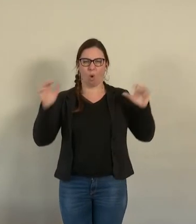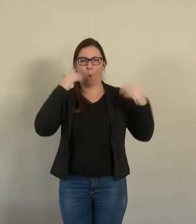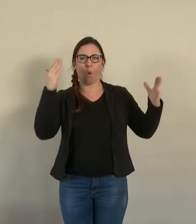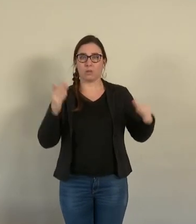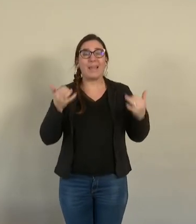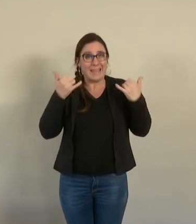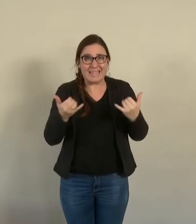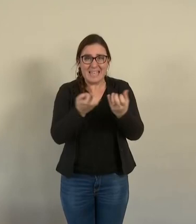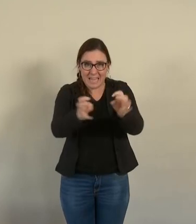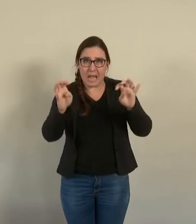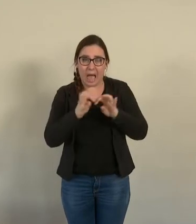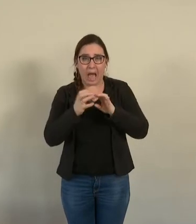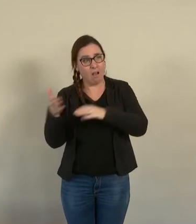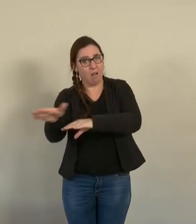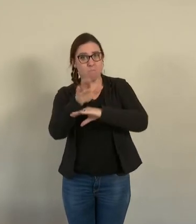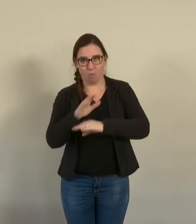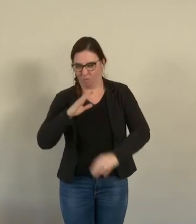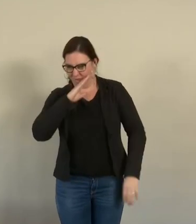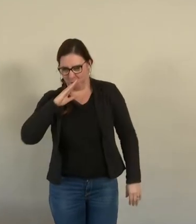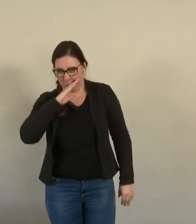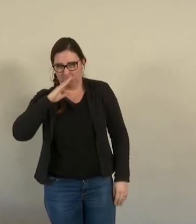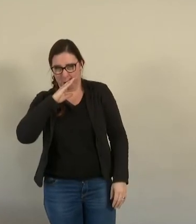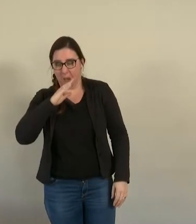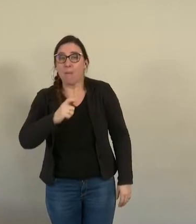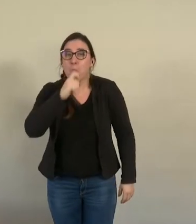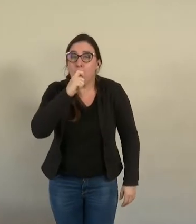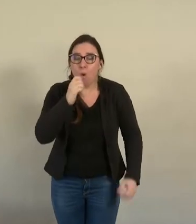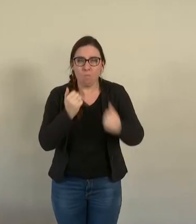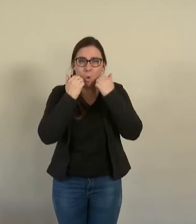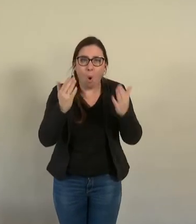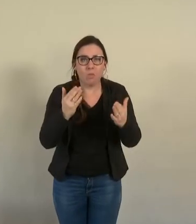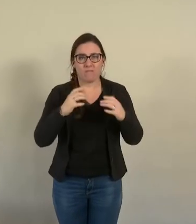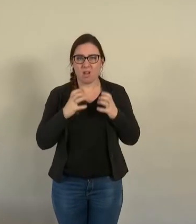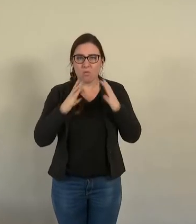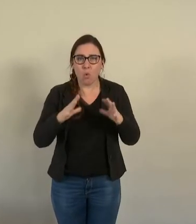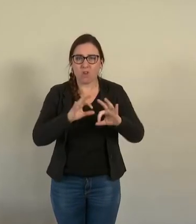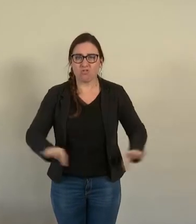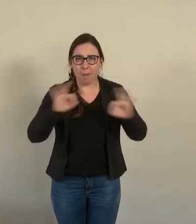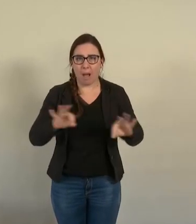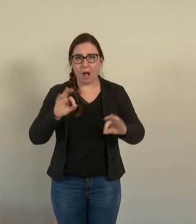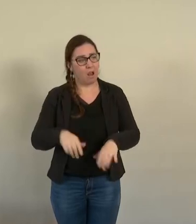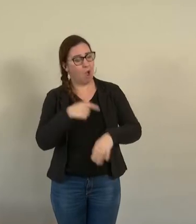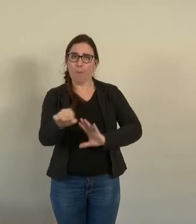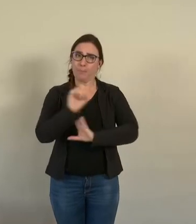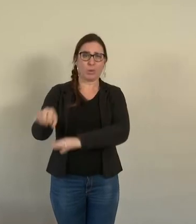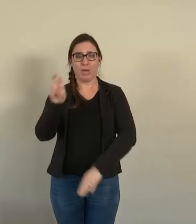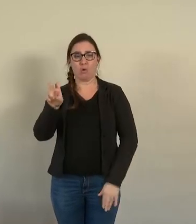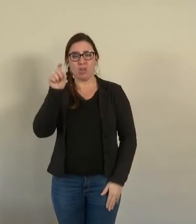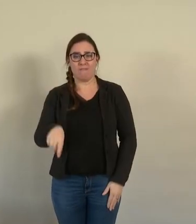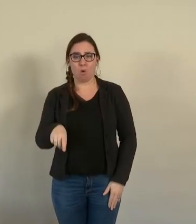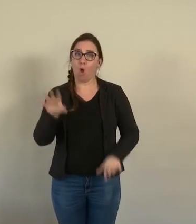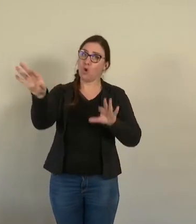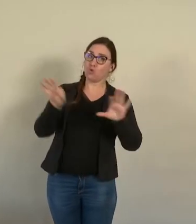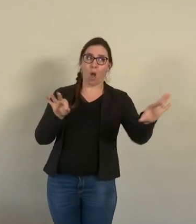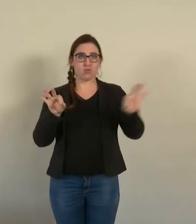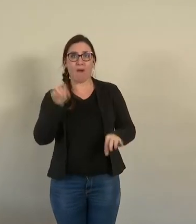municipal soutenir en off sans avoir le courage de prendre le micro et de dire que la priorité devrait être écologie comme si on avait à choisir entre